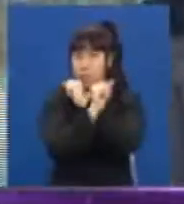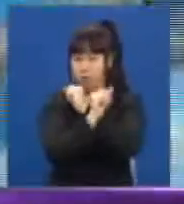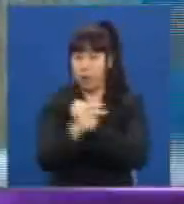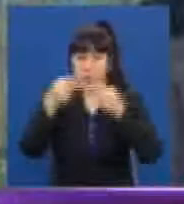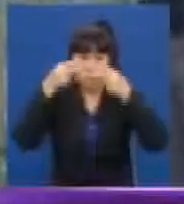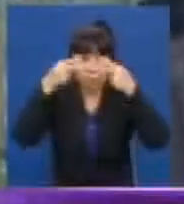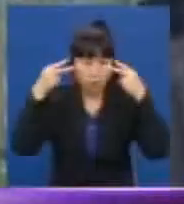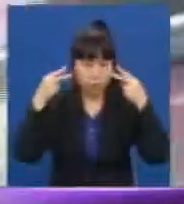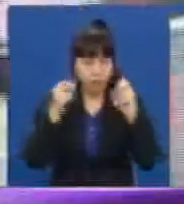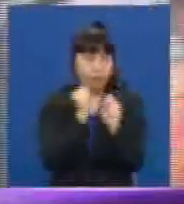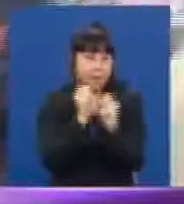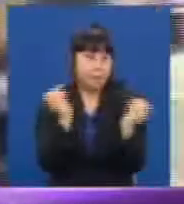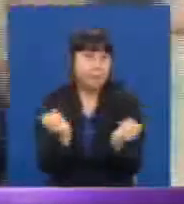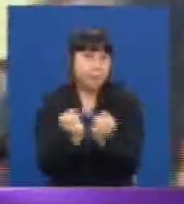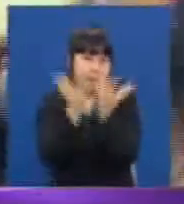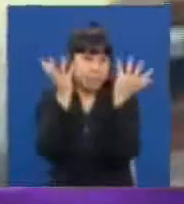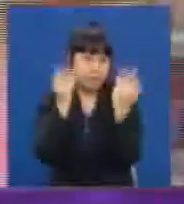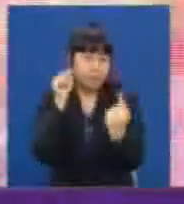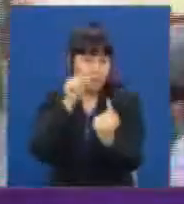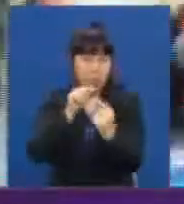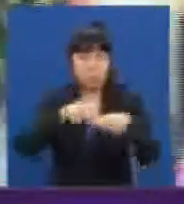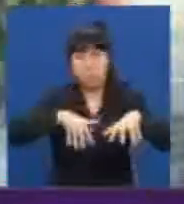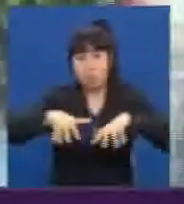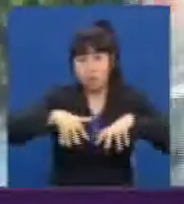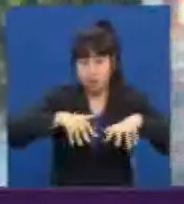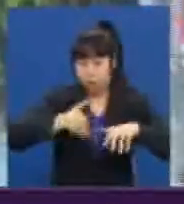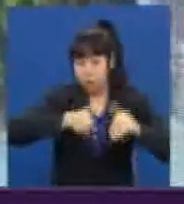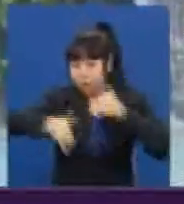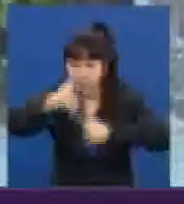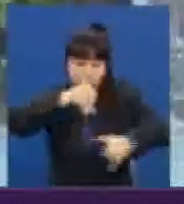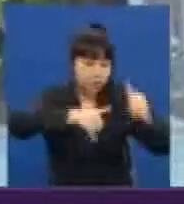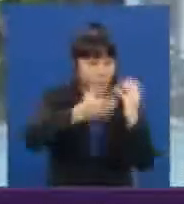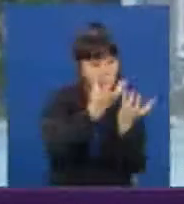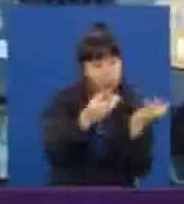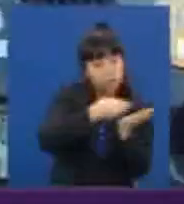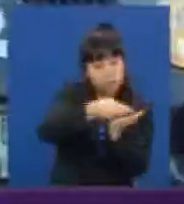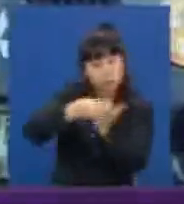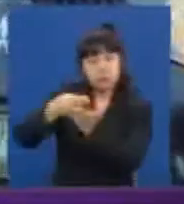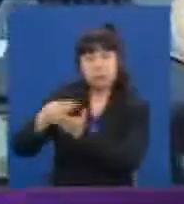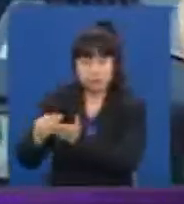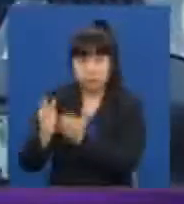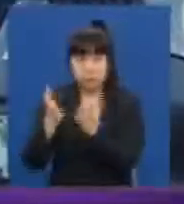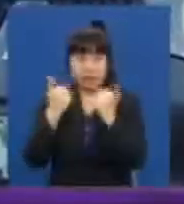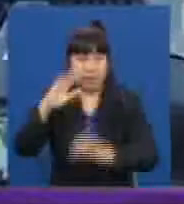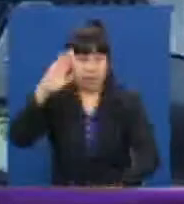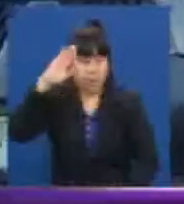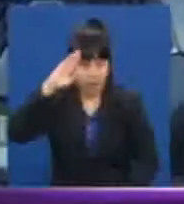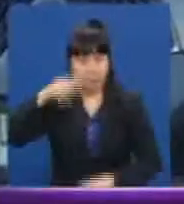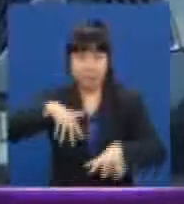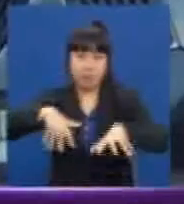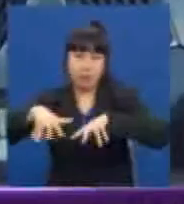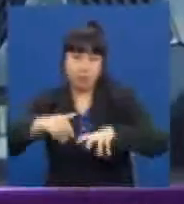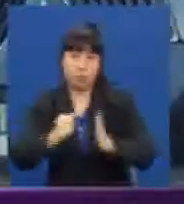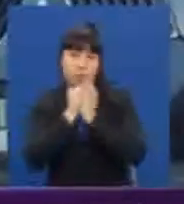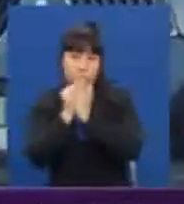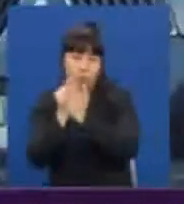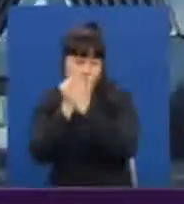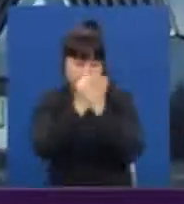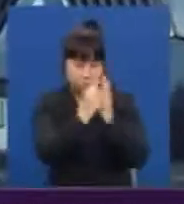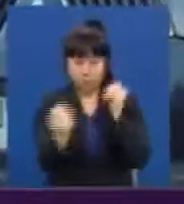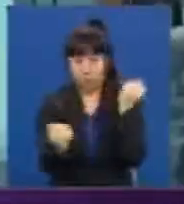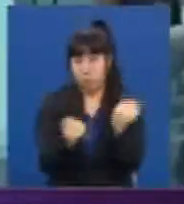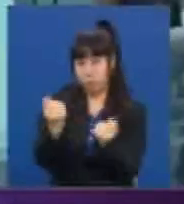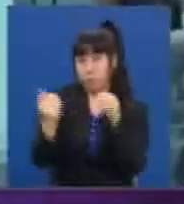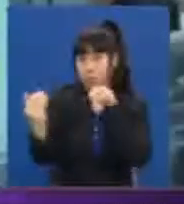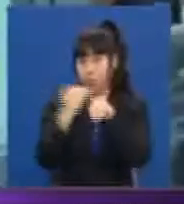คนร้ายฉวยโอกาสก่อเหตุในช่วงที่ประชาชนออกจับจ่ายซื้อของนอกจากนี้ยังมีทหารและภาคประชาชนอำนวยความสะดวกด้านการ